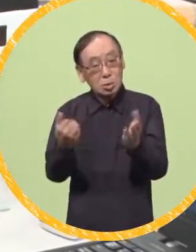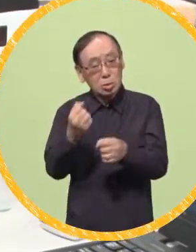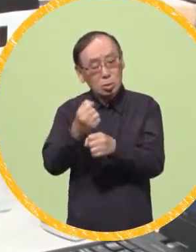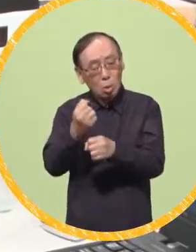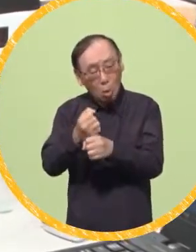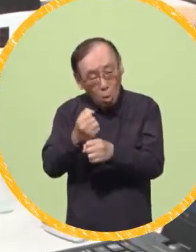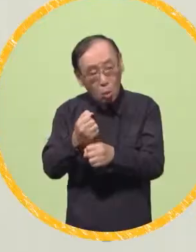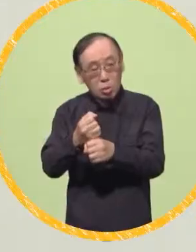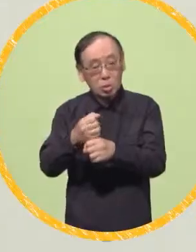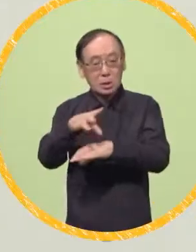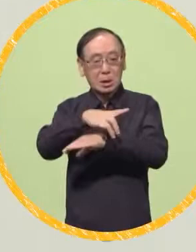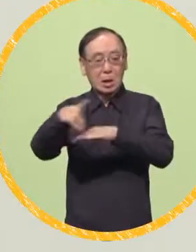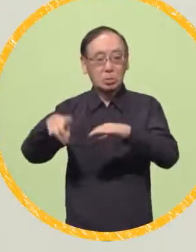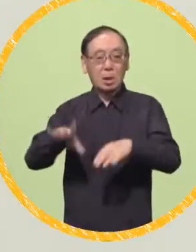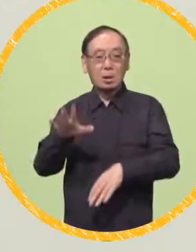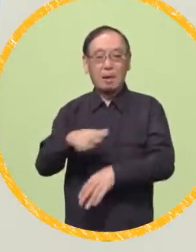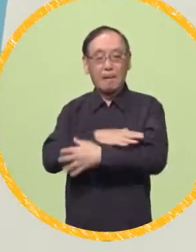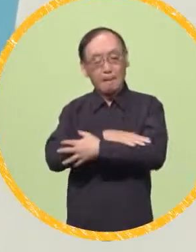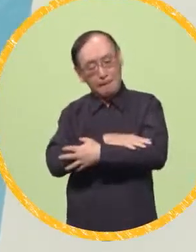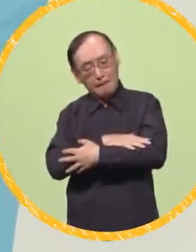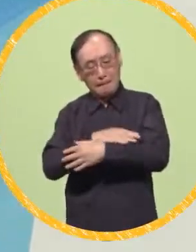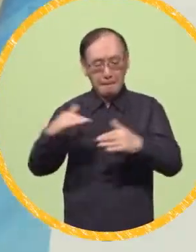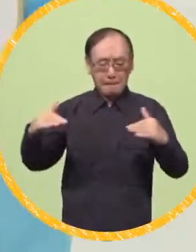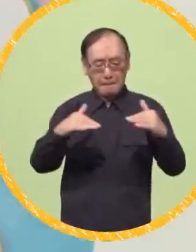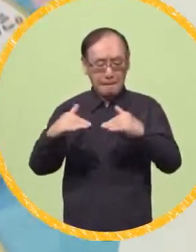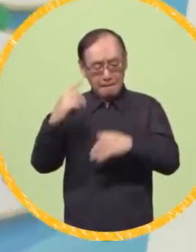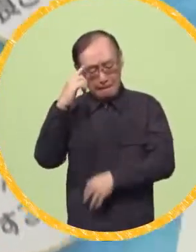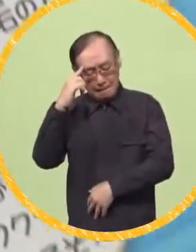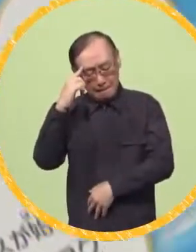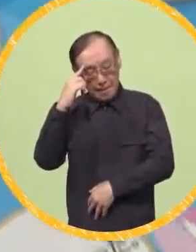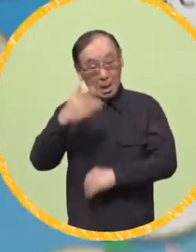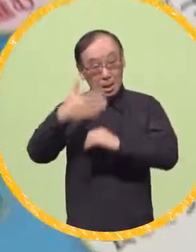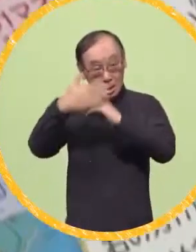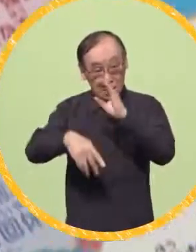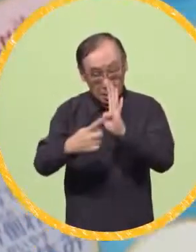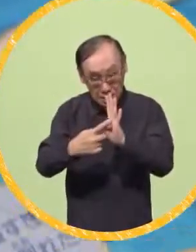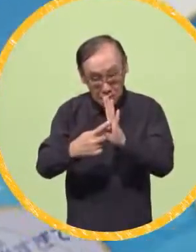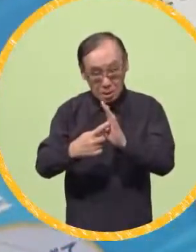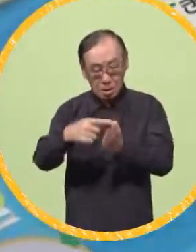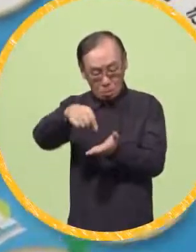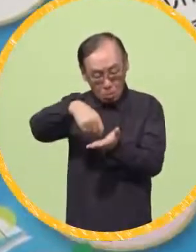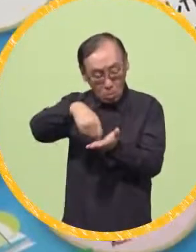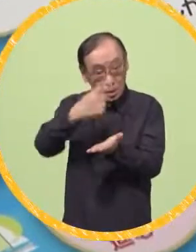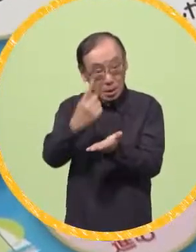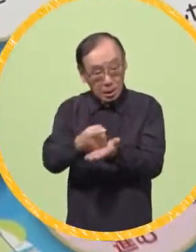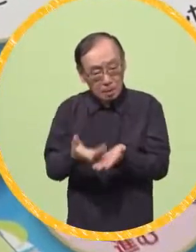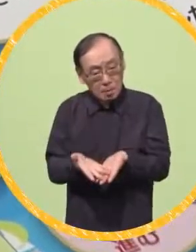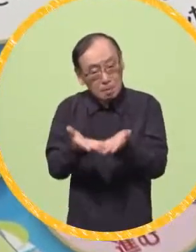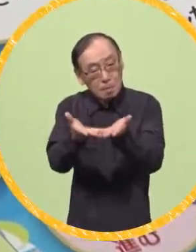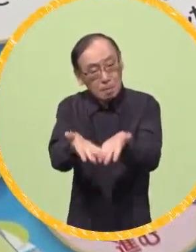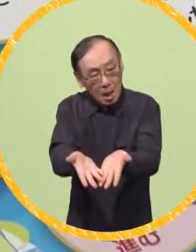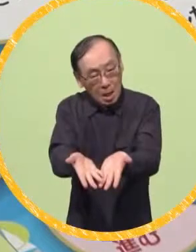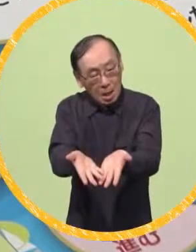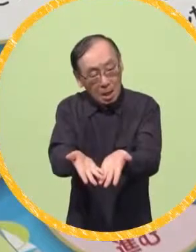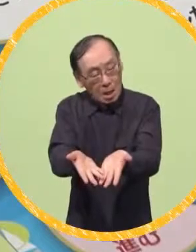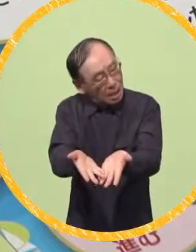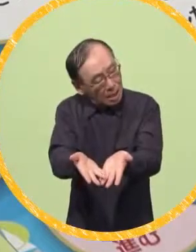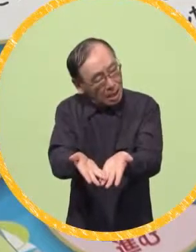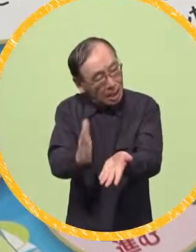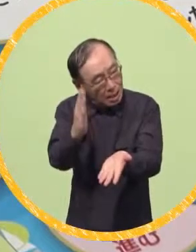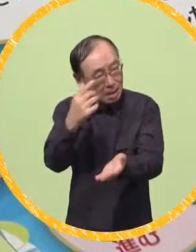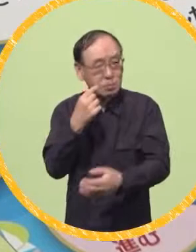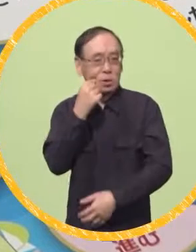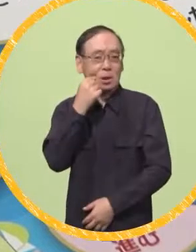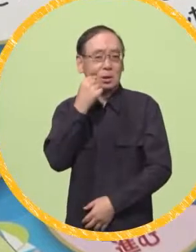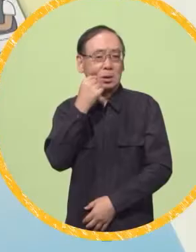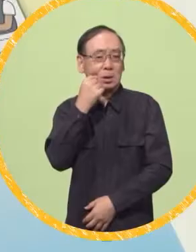もともとあったですねいろいろ考えたんですけれども写真や8文字だけで子供の態勢リングの魅力を伝えるのは難しいか